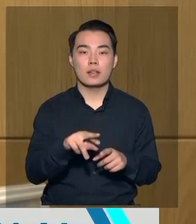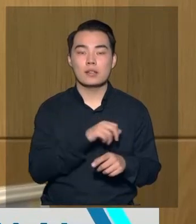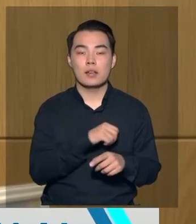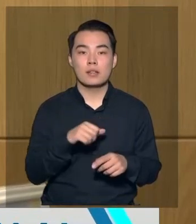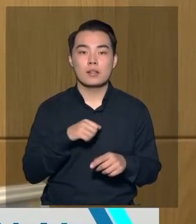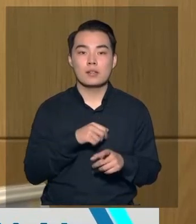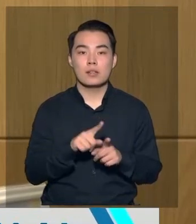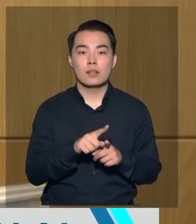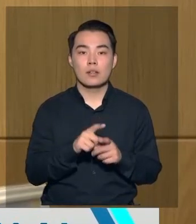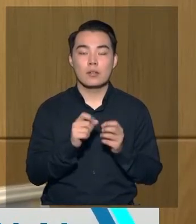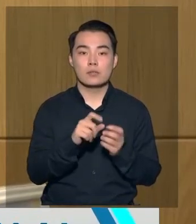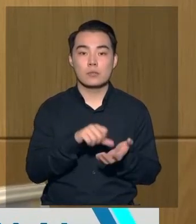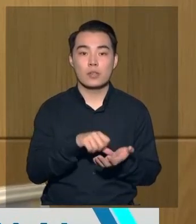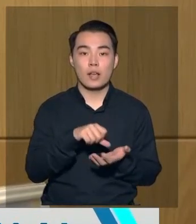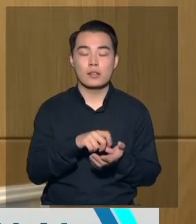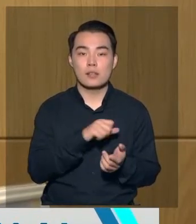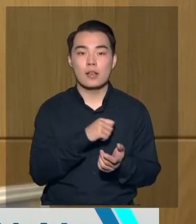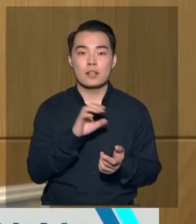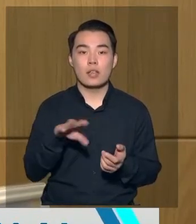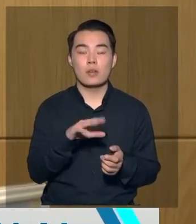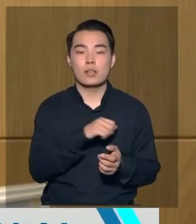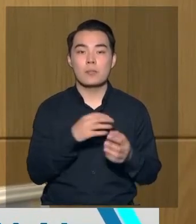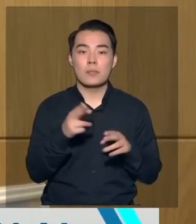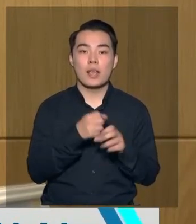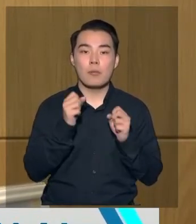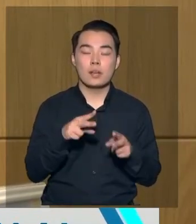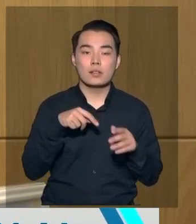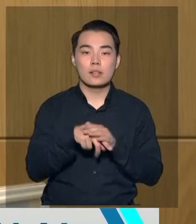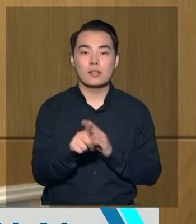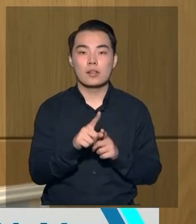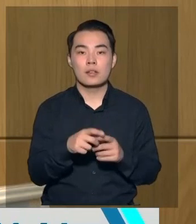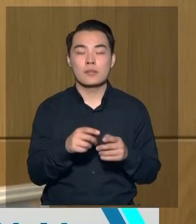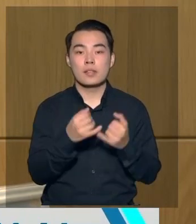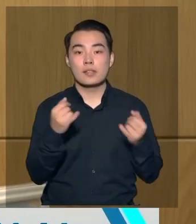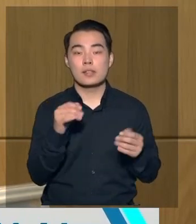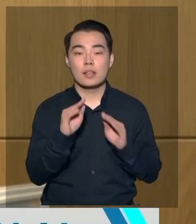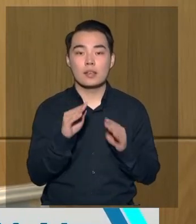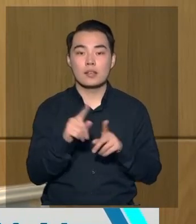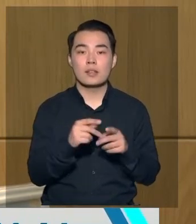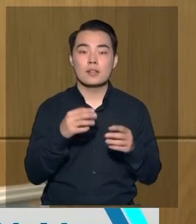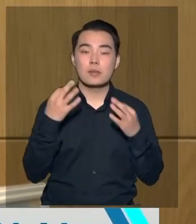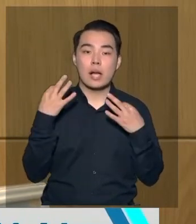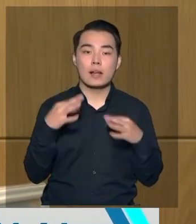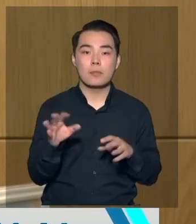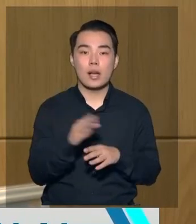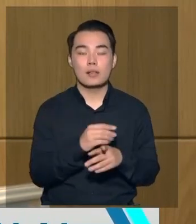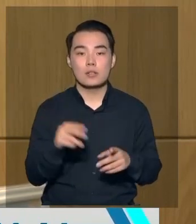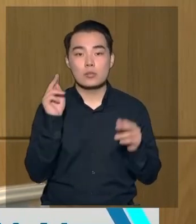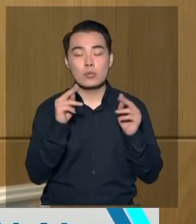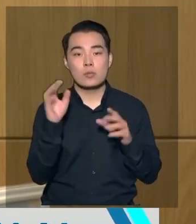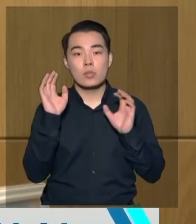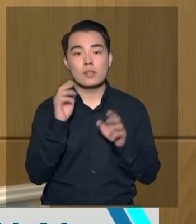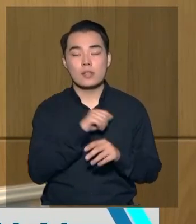11 байқаушы. Еуропадағы қауіпсіздік және ынтымақтастық жөніндегі ұйымының демократиялық институттар және